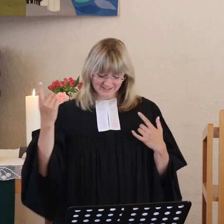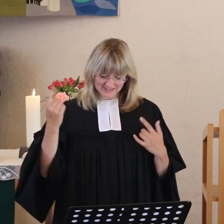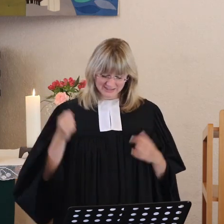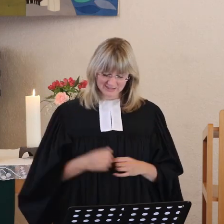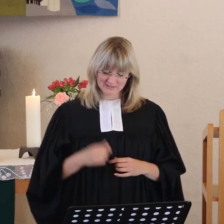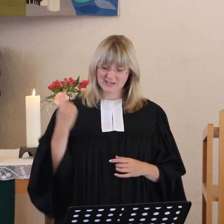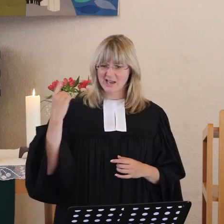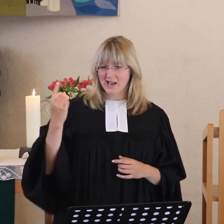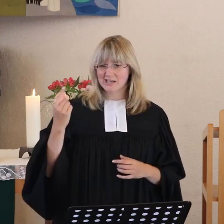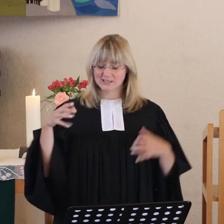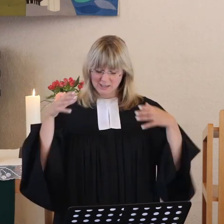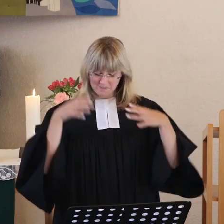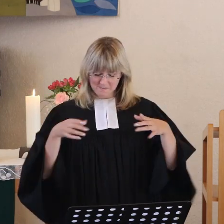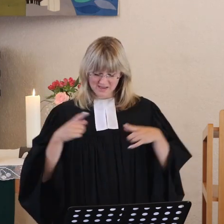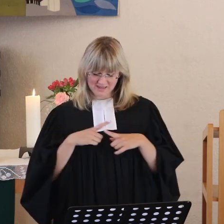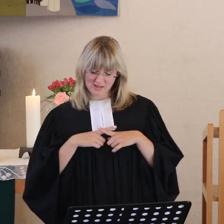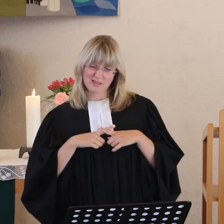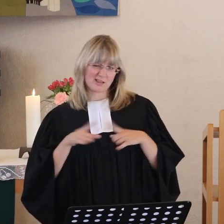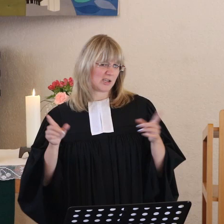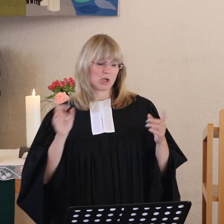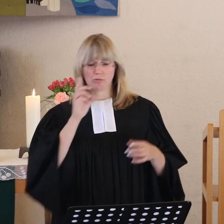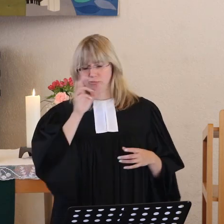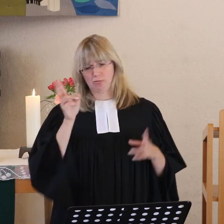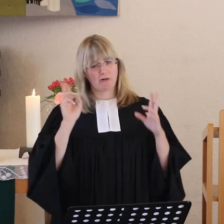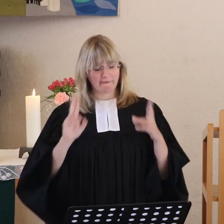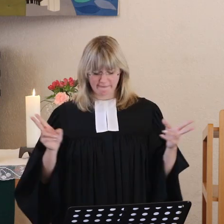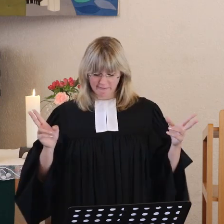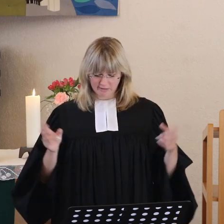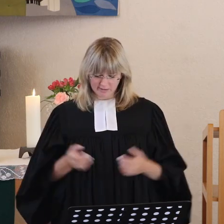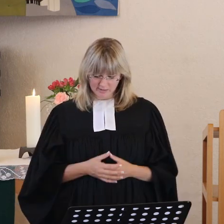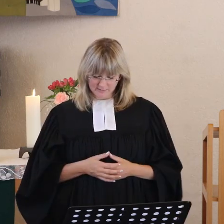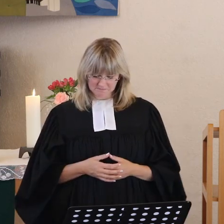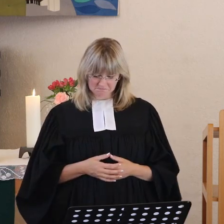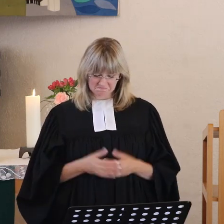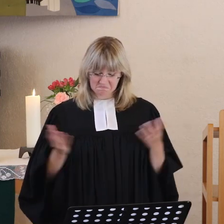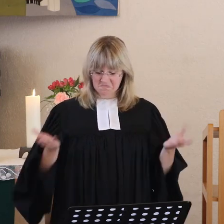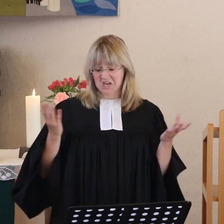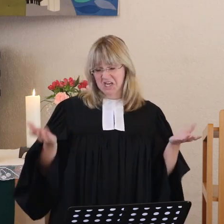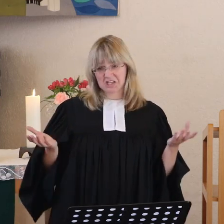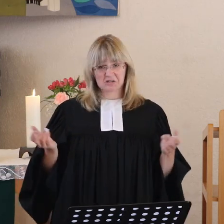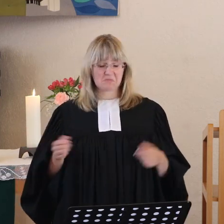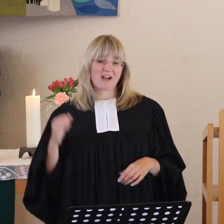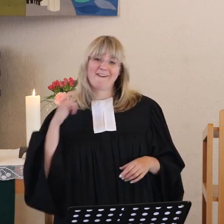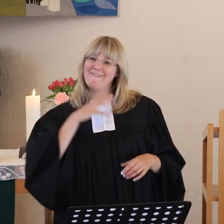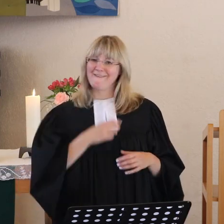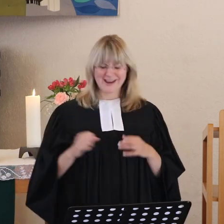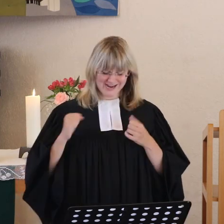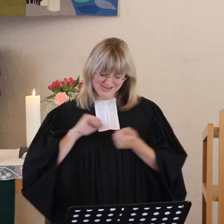nicht alles Friede, Freude, Eierkuchen war. Ganz im Gegenteil, da sind ganz schön die Fetzen geflogen.